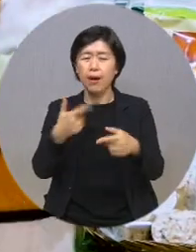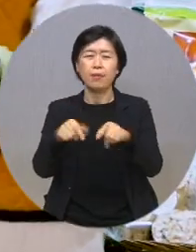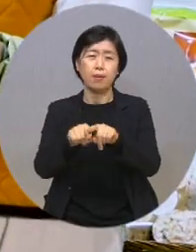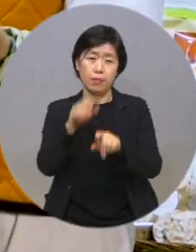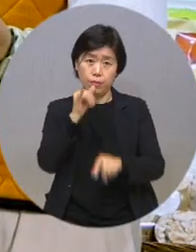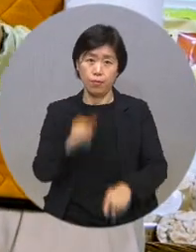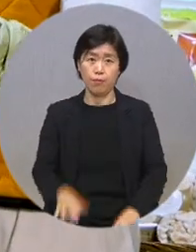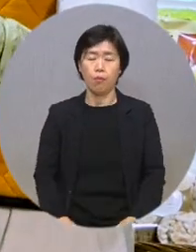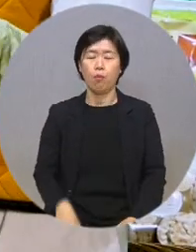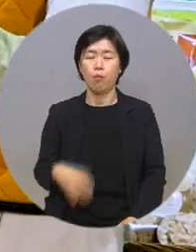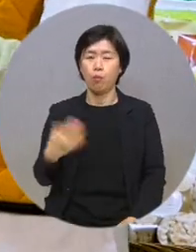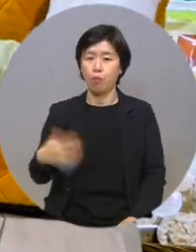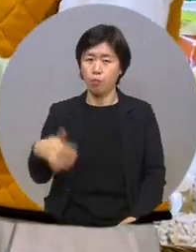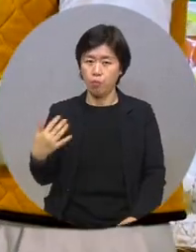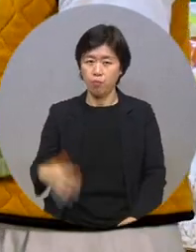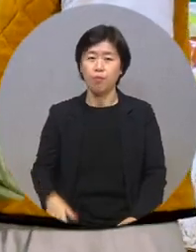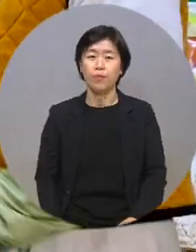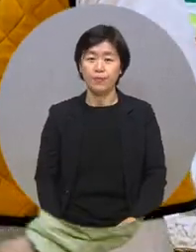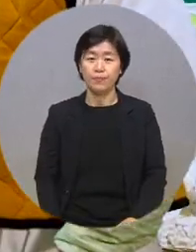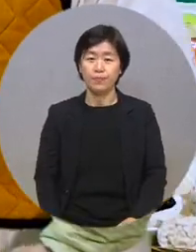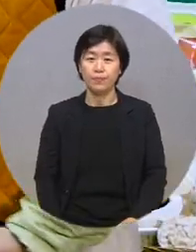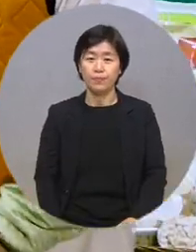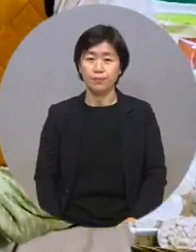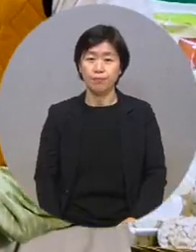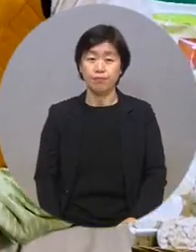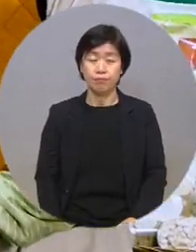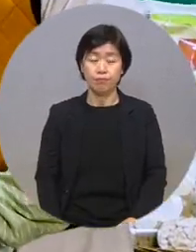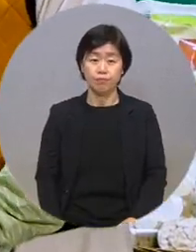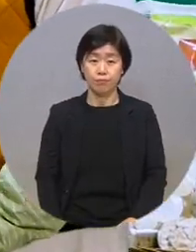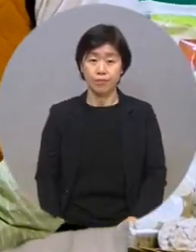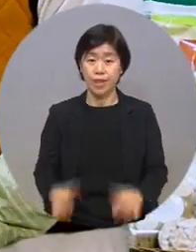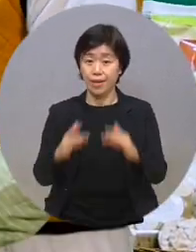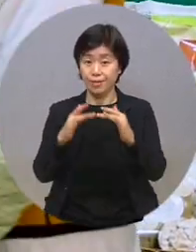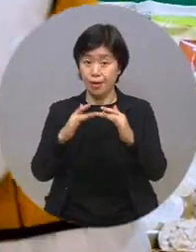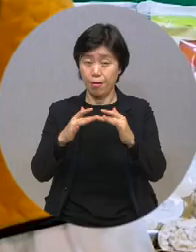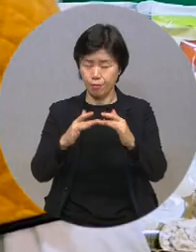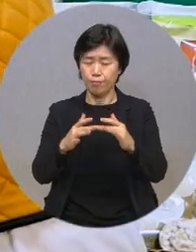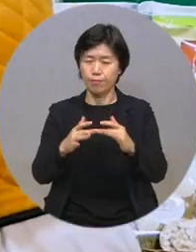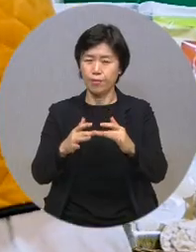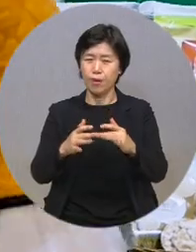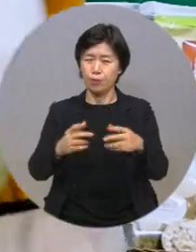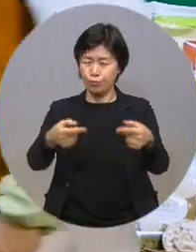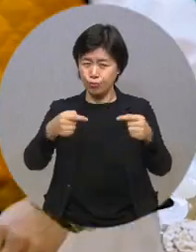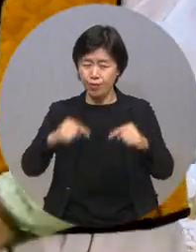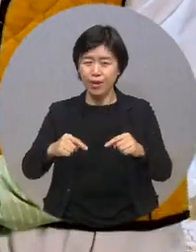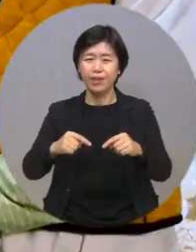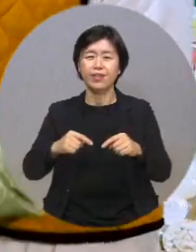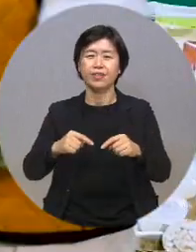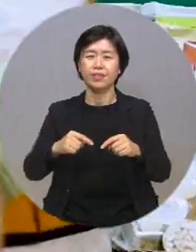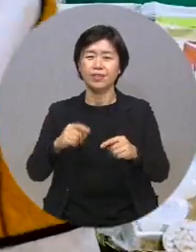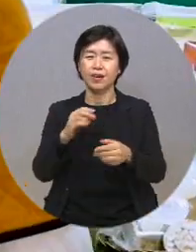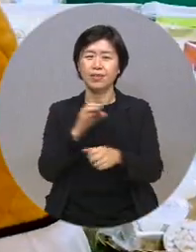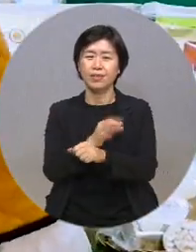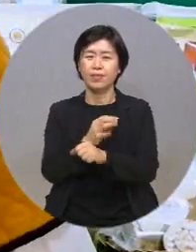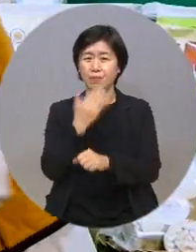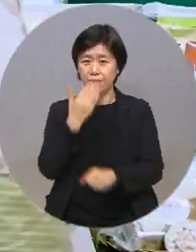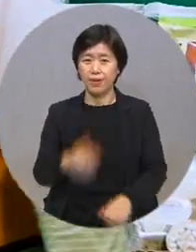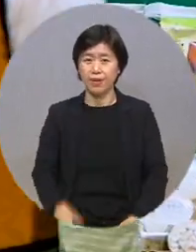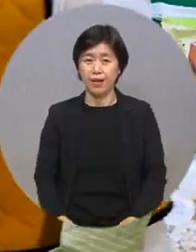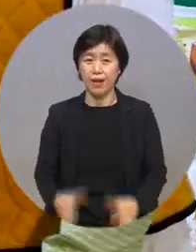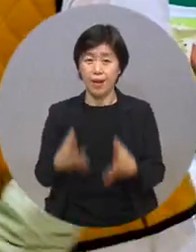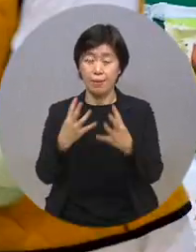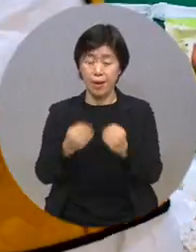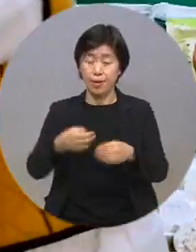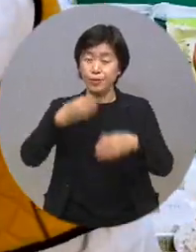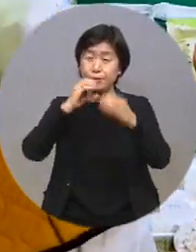야, 야 정말 필요 없네요. 여러분 남들 장소에서 만날 수가 있습니다. 예. 아 좋습니다. 먹보다 많이 드시면 이렇게 예뻐져요.